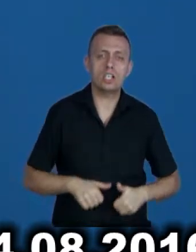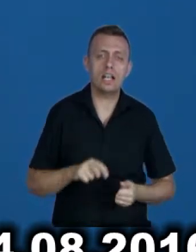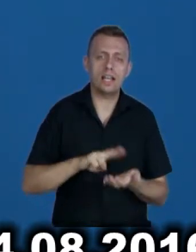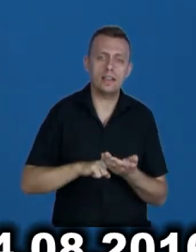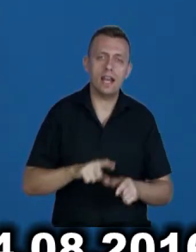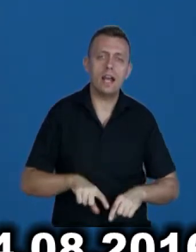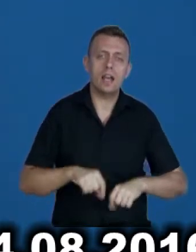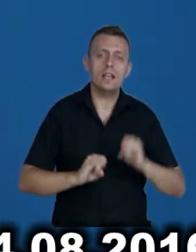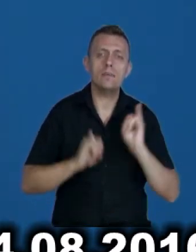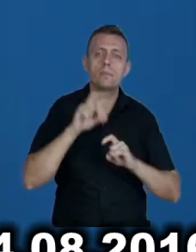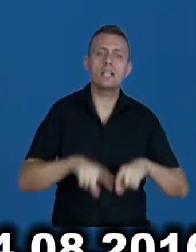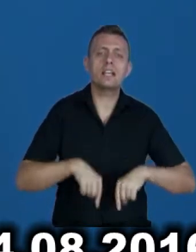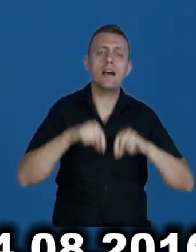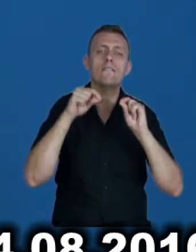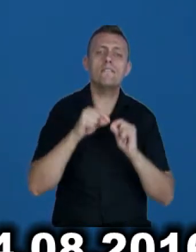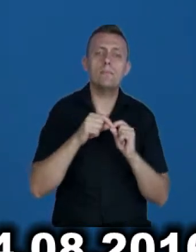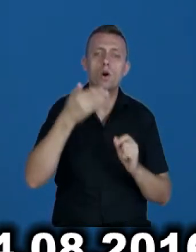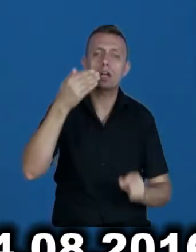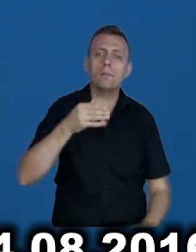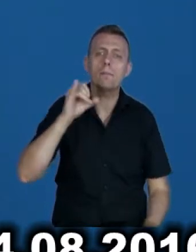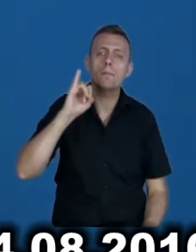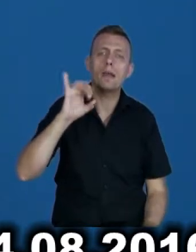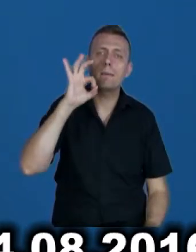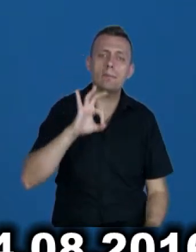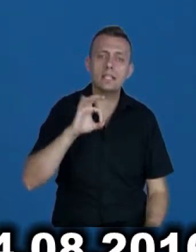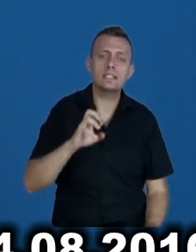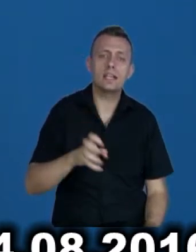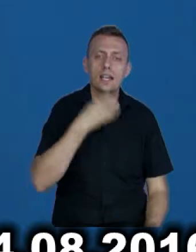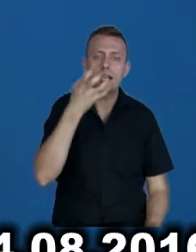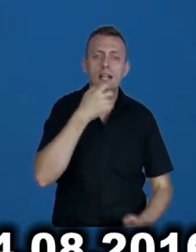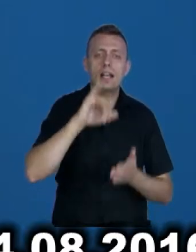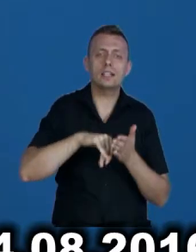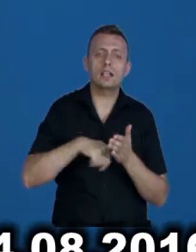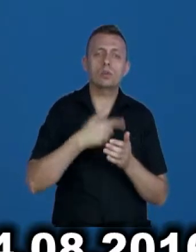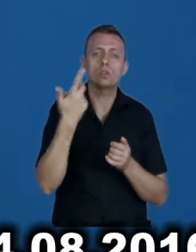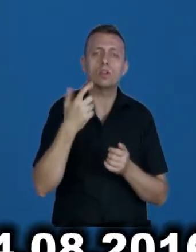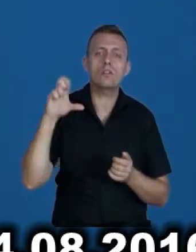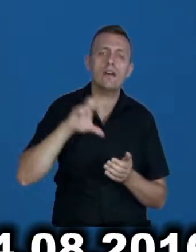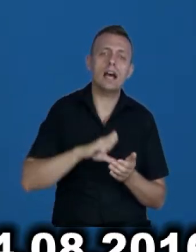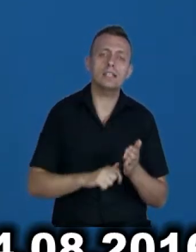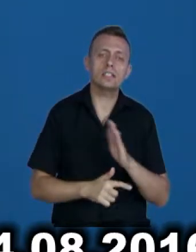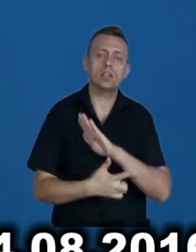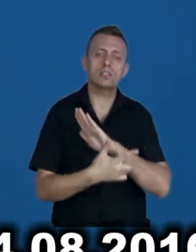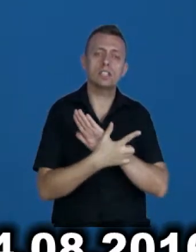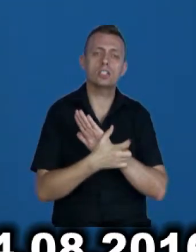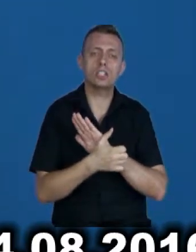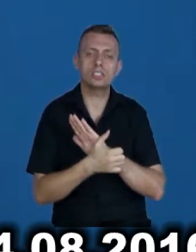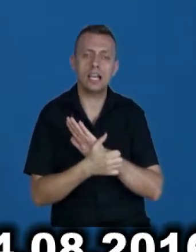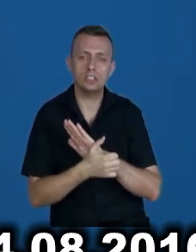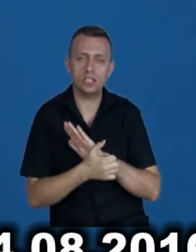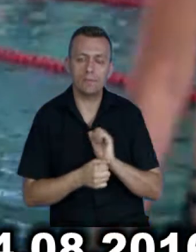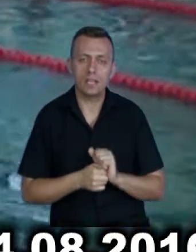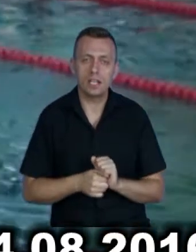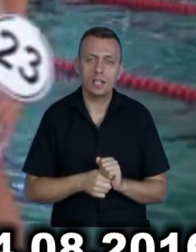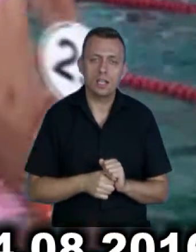wiemy, czy dana osoba rzeczywiście będzie wykonywała tam faktycznie swoje zatrudnienie, bo te firmy, bo